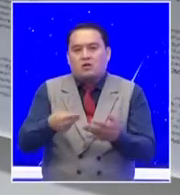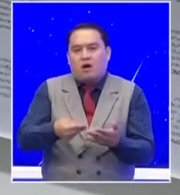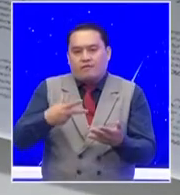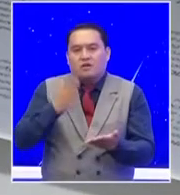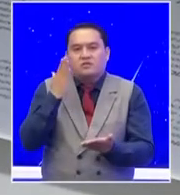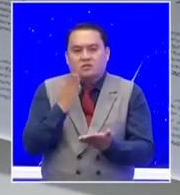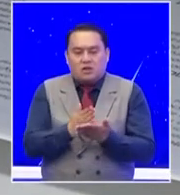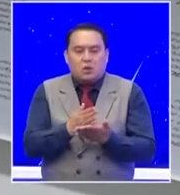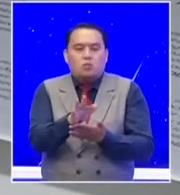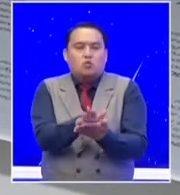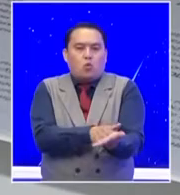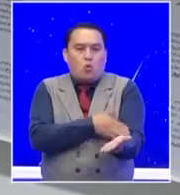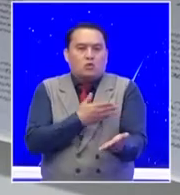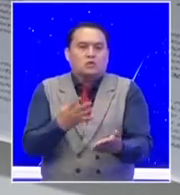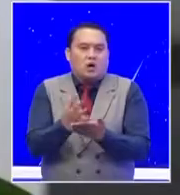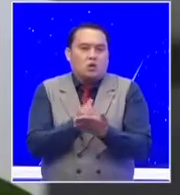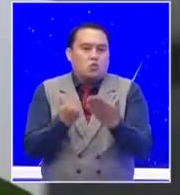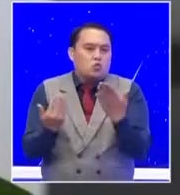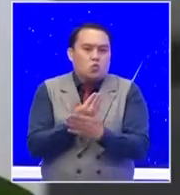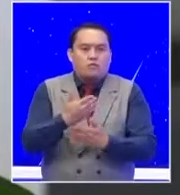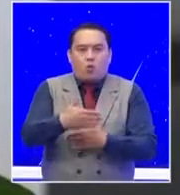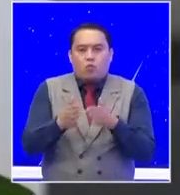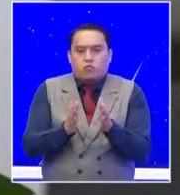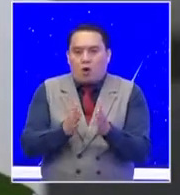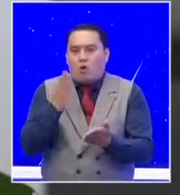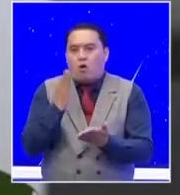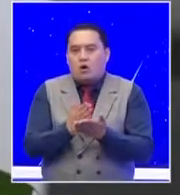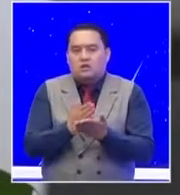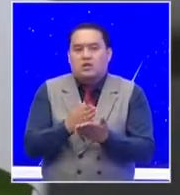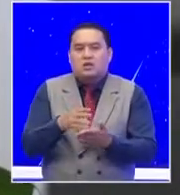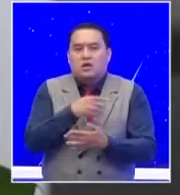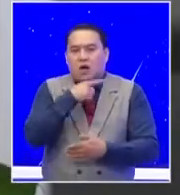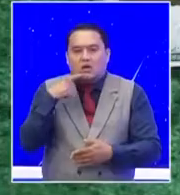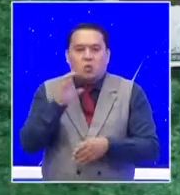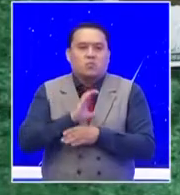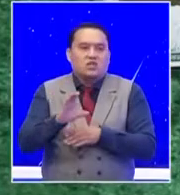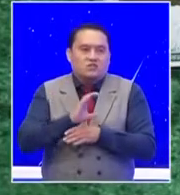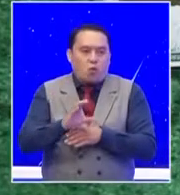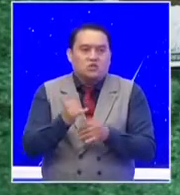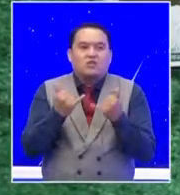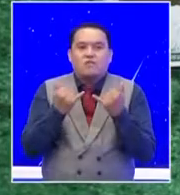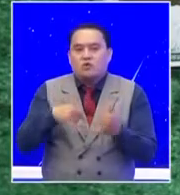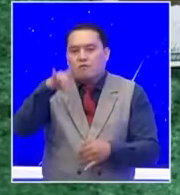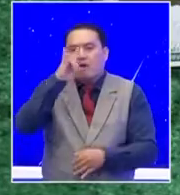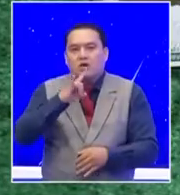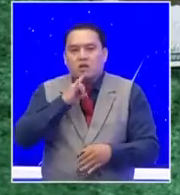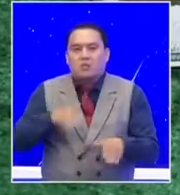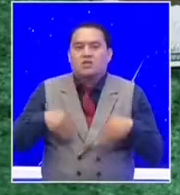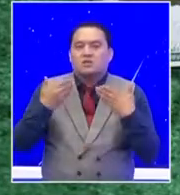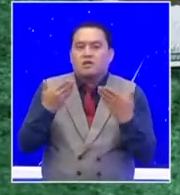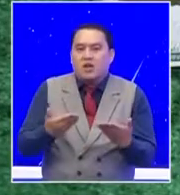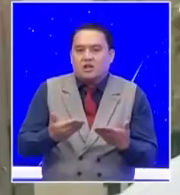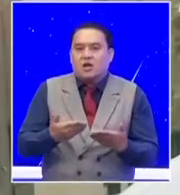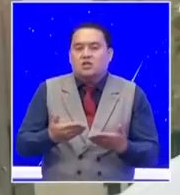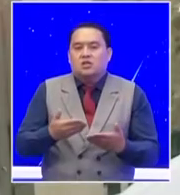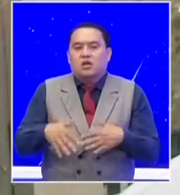дольшего сохранения продукта используется современная упаковка, в том числе и липовые батманы российского производства. На сегодня казахстанские представительства